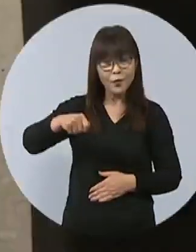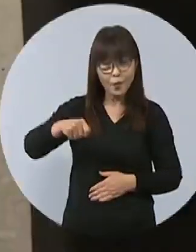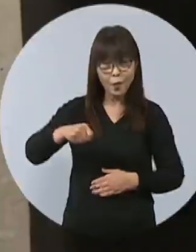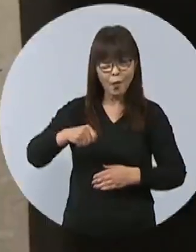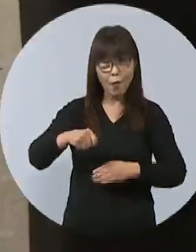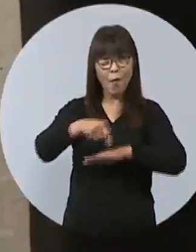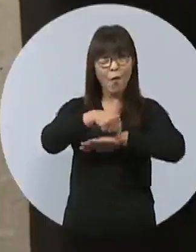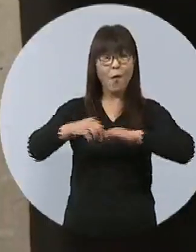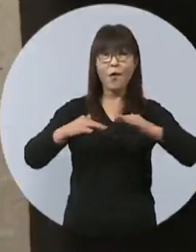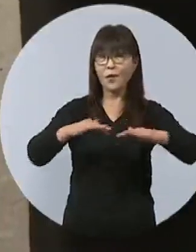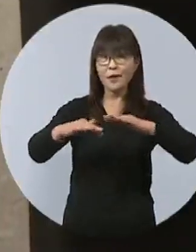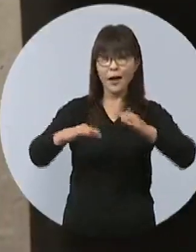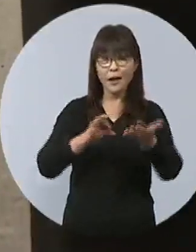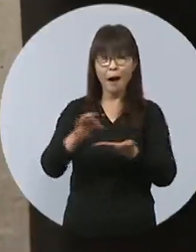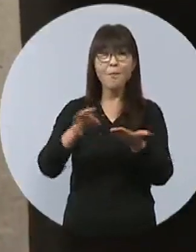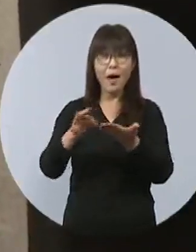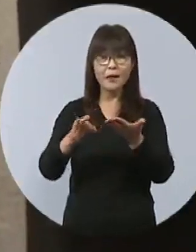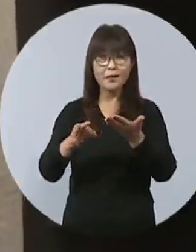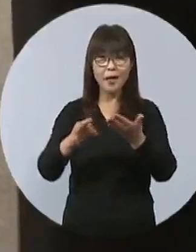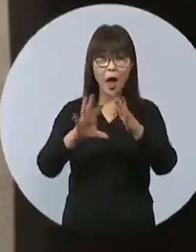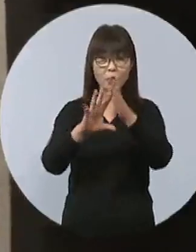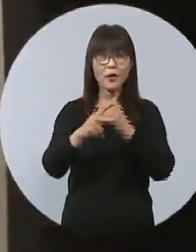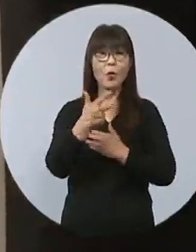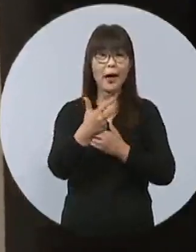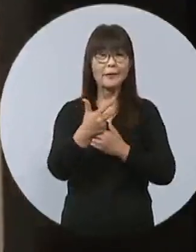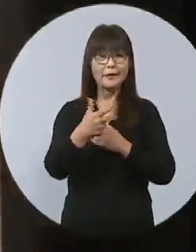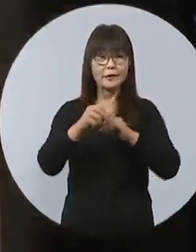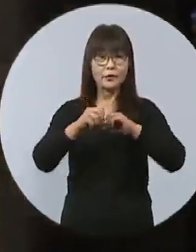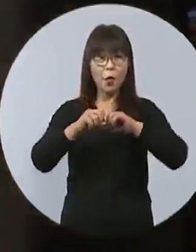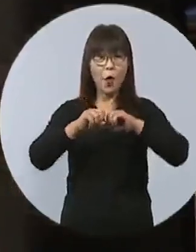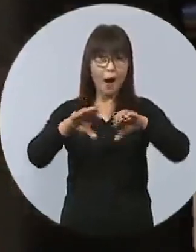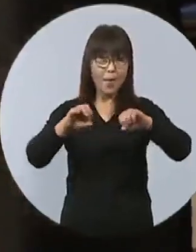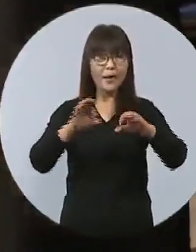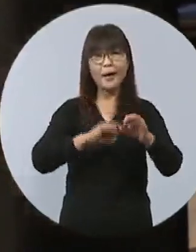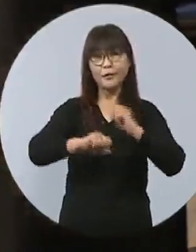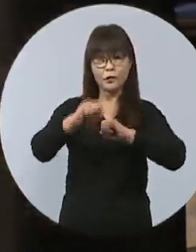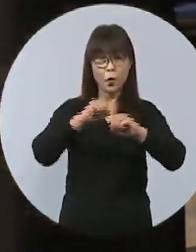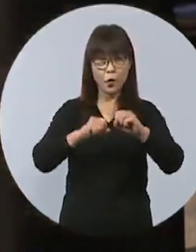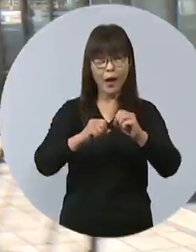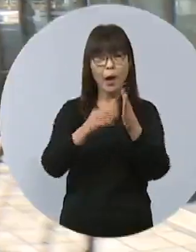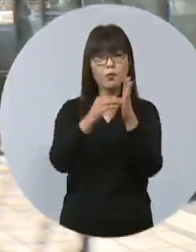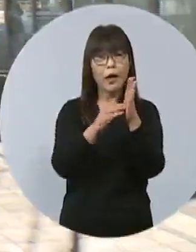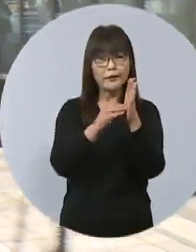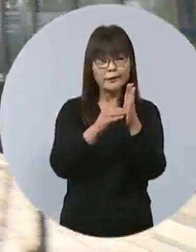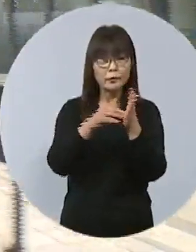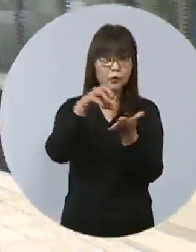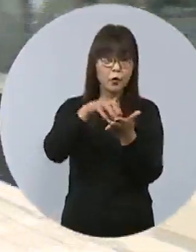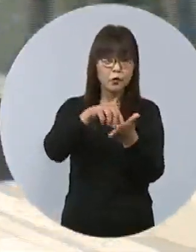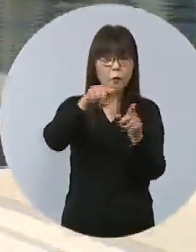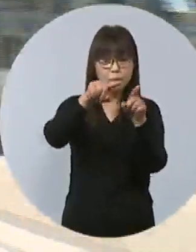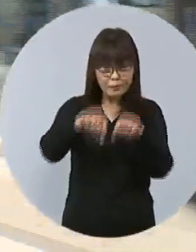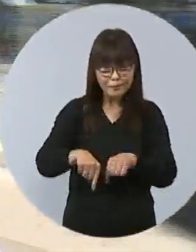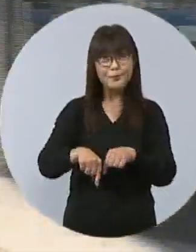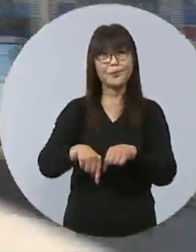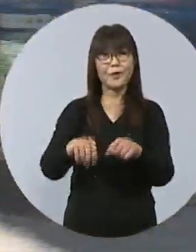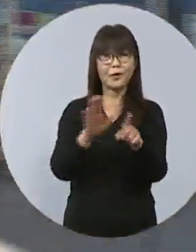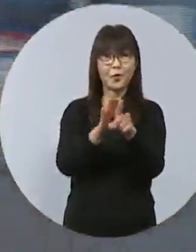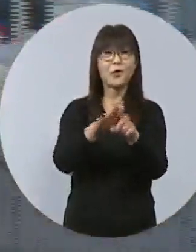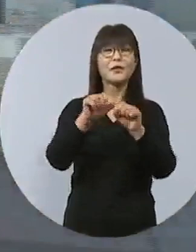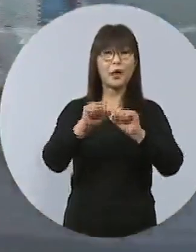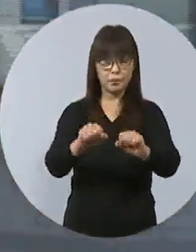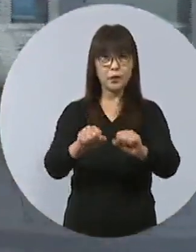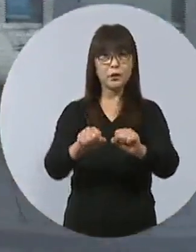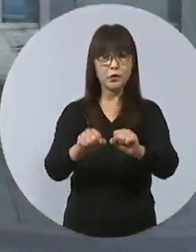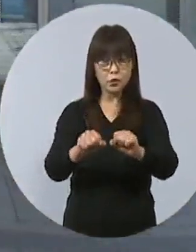、市の PR 活動やプラスチックごみ削減に協力しています。またその商品は本